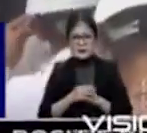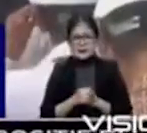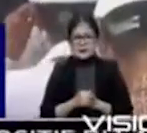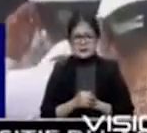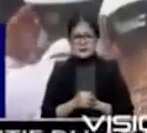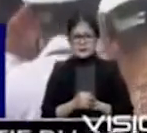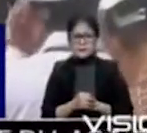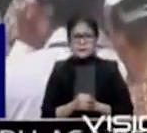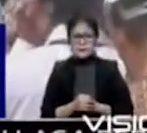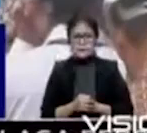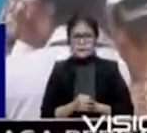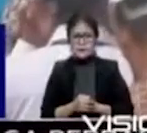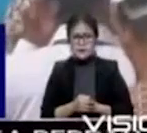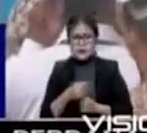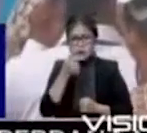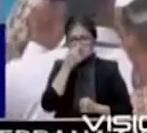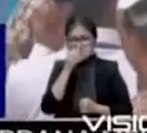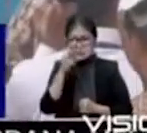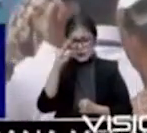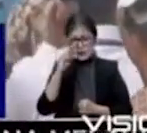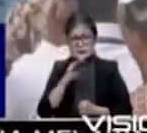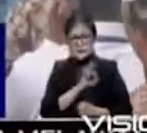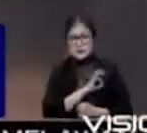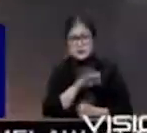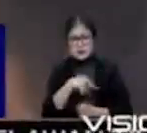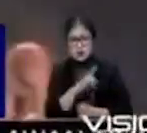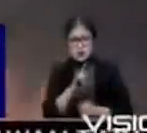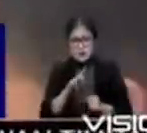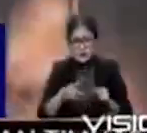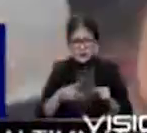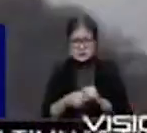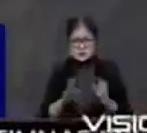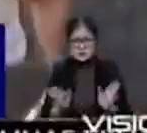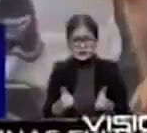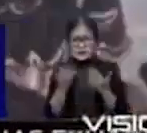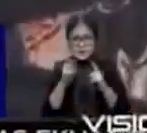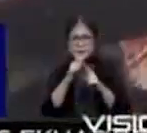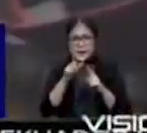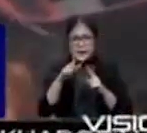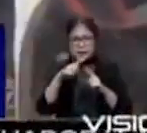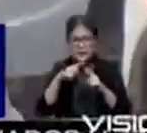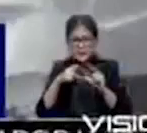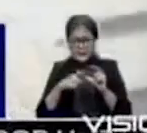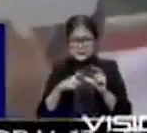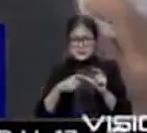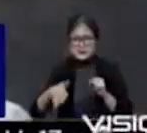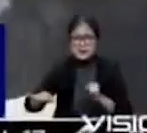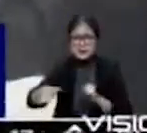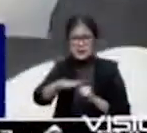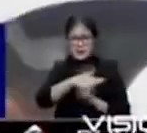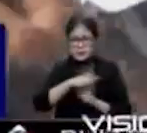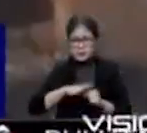MW Kamis pagi Presiden Joko Widodo meresmikan proyek pembangkit listrik tenaga surya terabung atau floating solar di Waduk